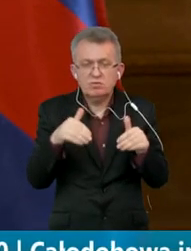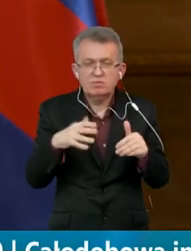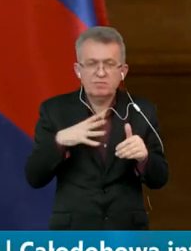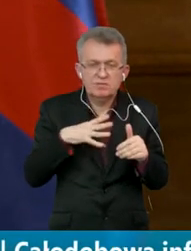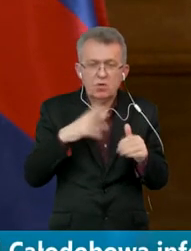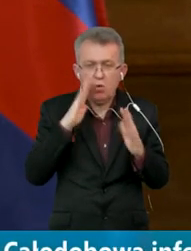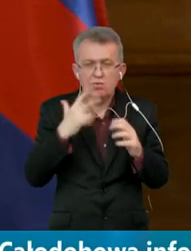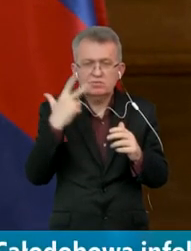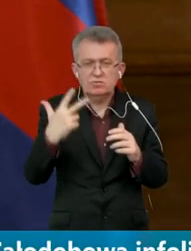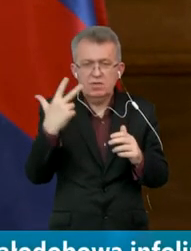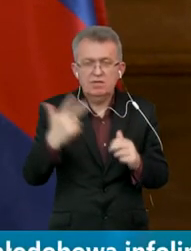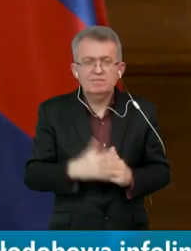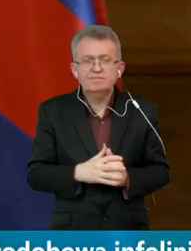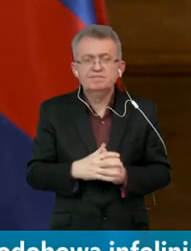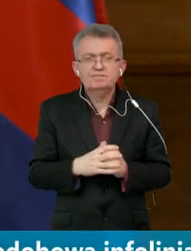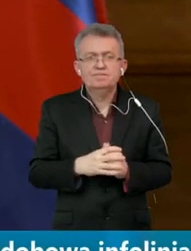za około 3 lata.